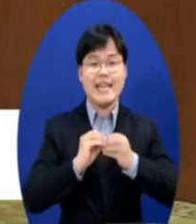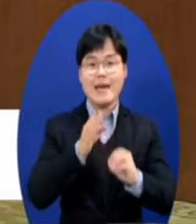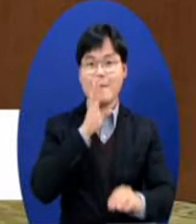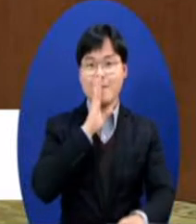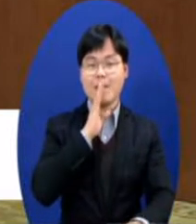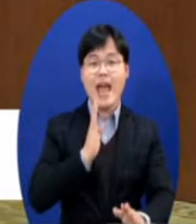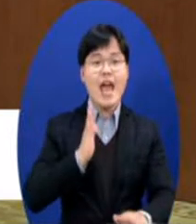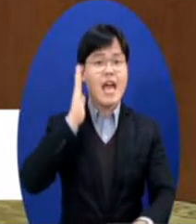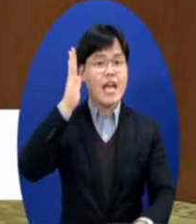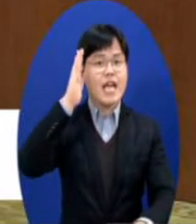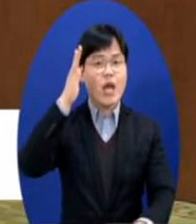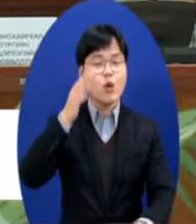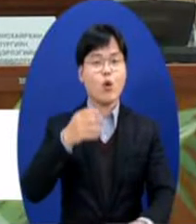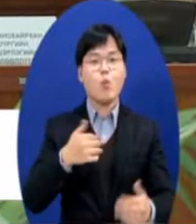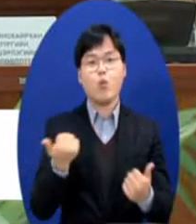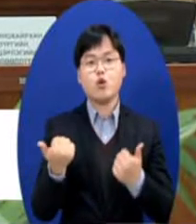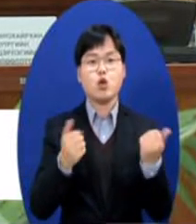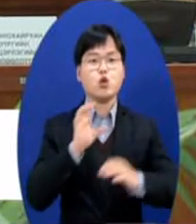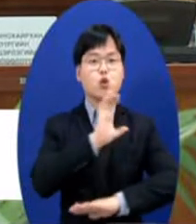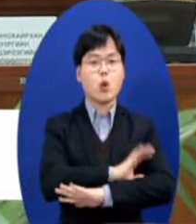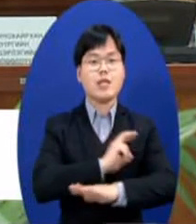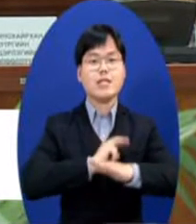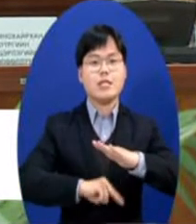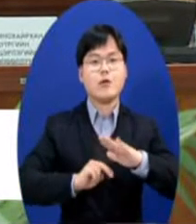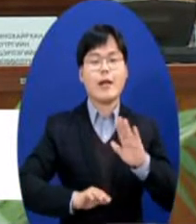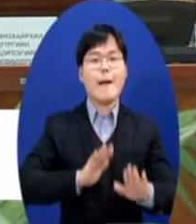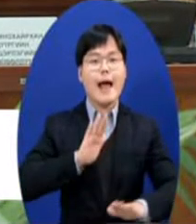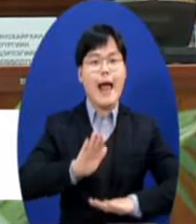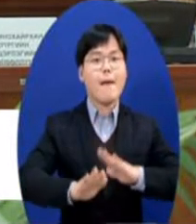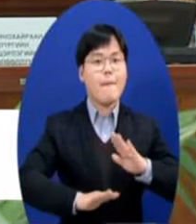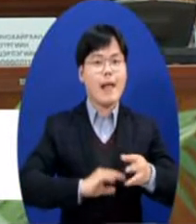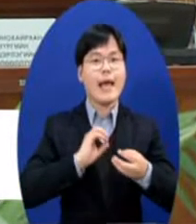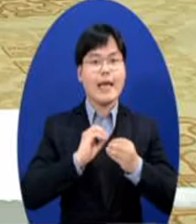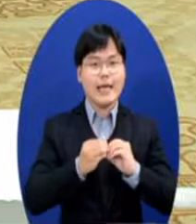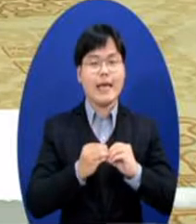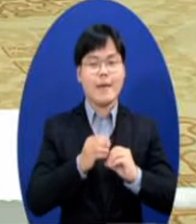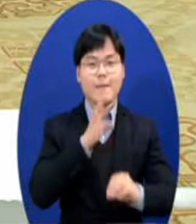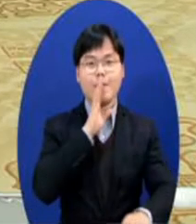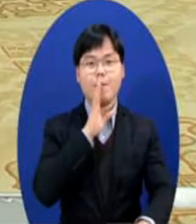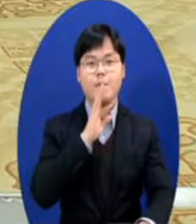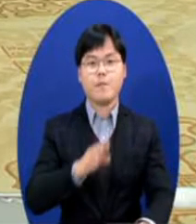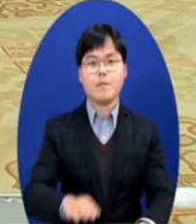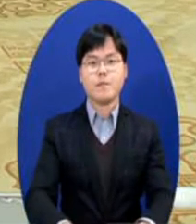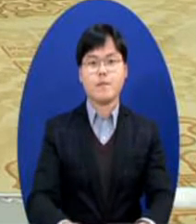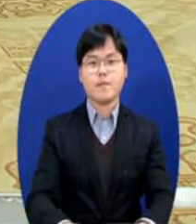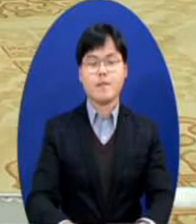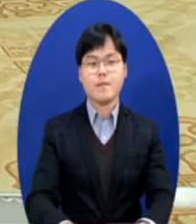хэрэгжүүлнэ. Цаашид бусад цэцэрлэг сургууль үе шаттайгаар хэрэгжүүлнэ гэсэн чиглэлтэй байна.